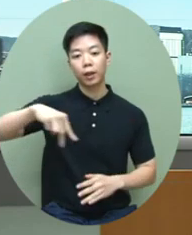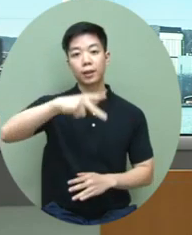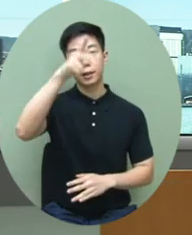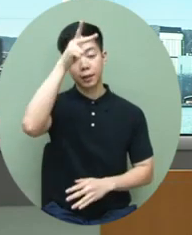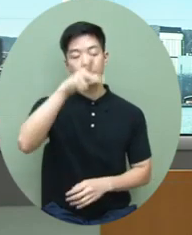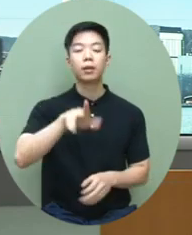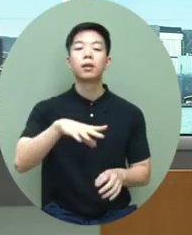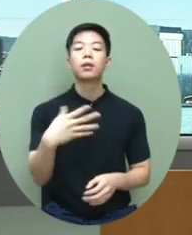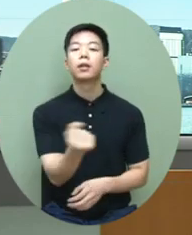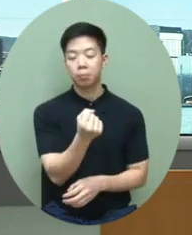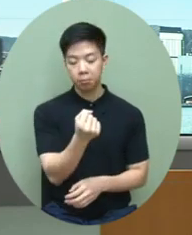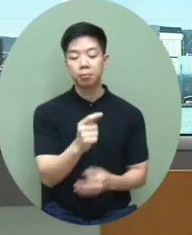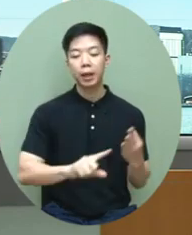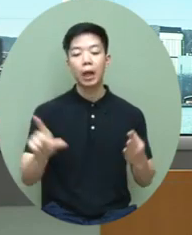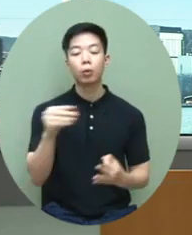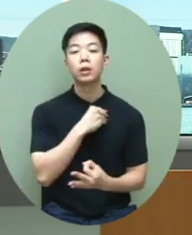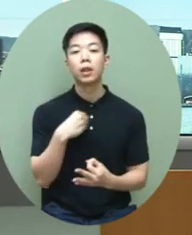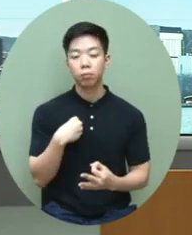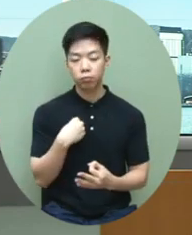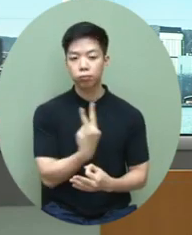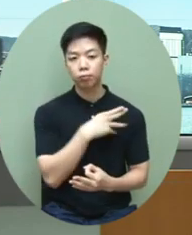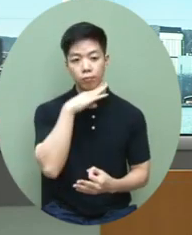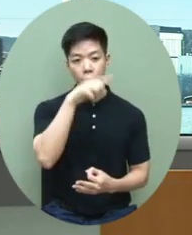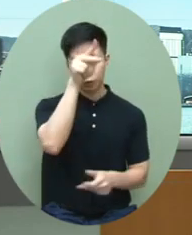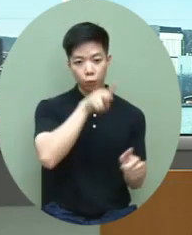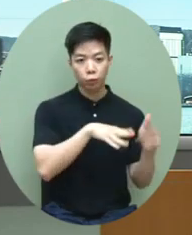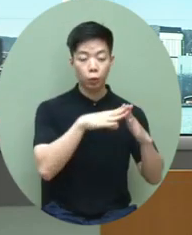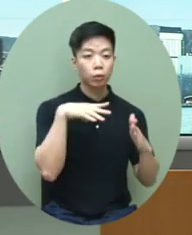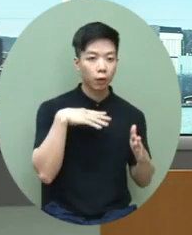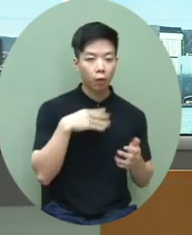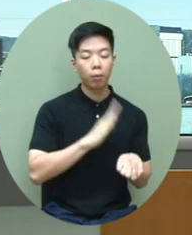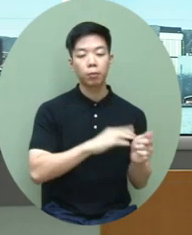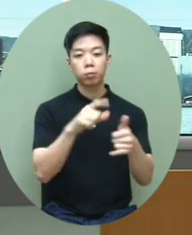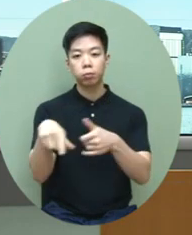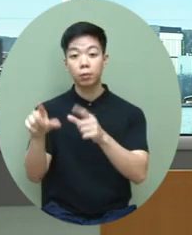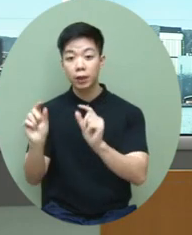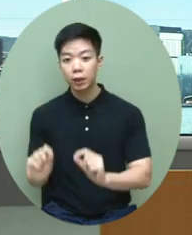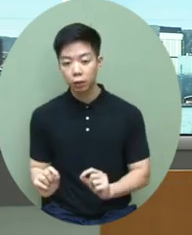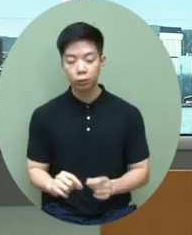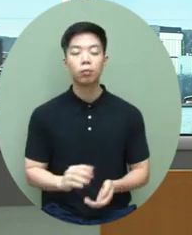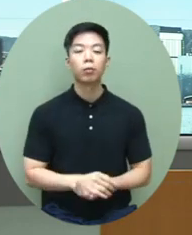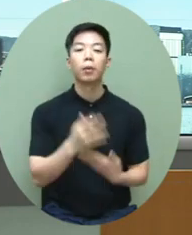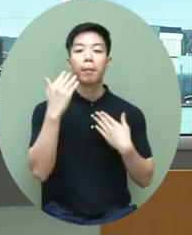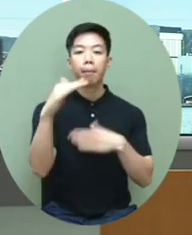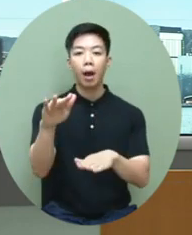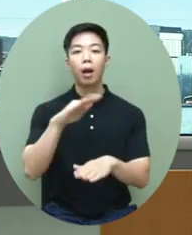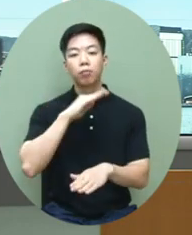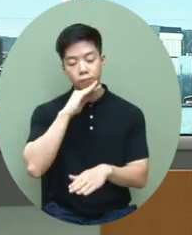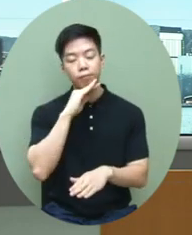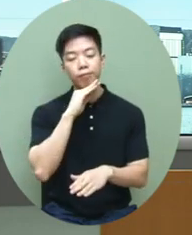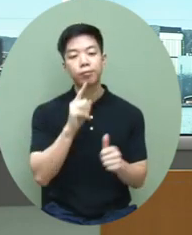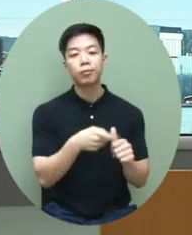贤医生。两位医生会汇报医管局方面嘅情况啦，同埋阳性个案最新嘅资料。咁先请刘医生。 好，大家